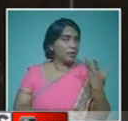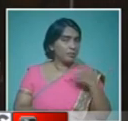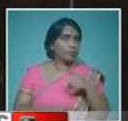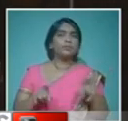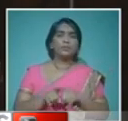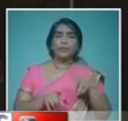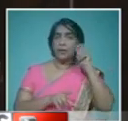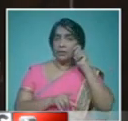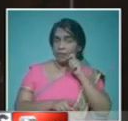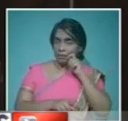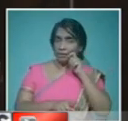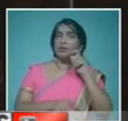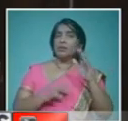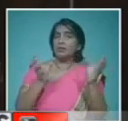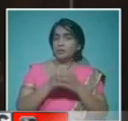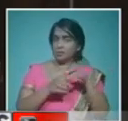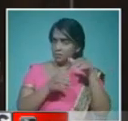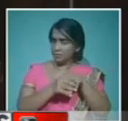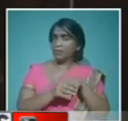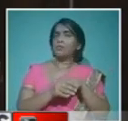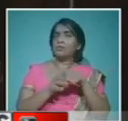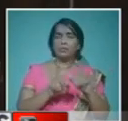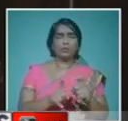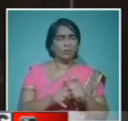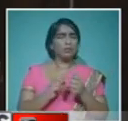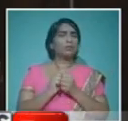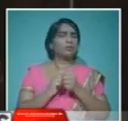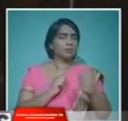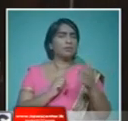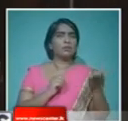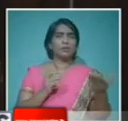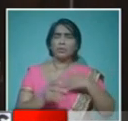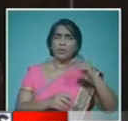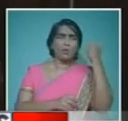මේ ත්‍රස්තවාදී කණ්ඩායම් වලට දැඩි ක්‍රියාමාර්ග ගන්න විදියට මොකද අපි